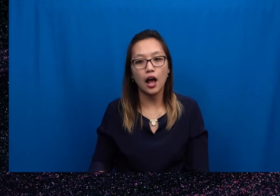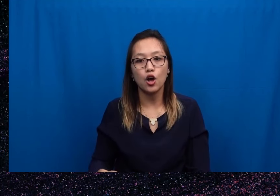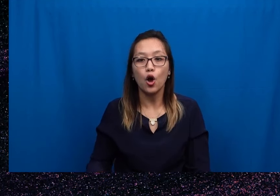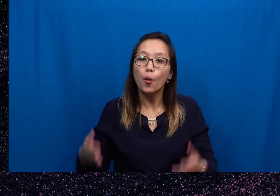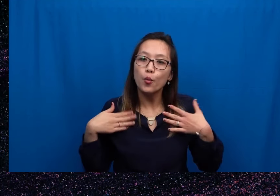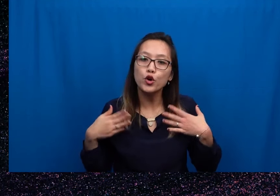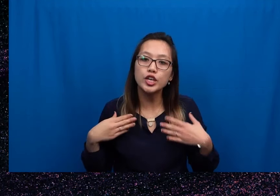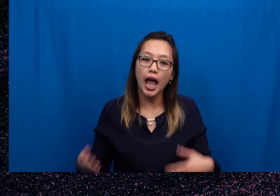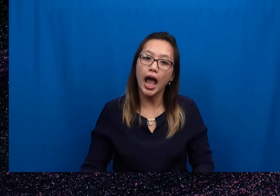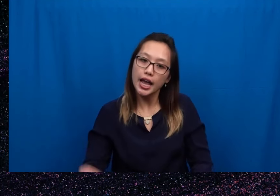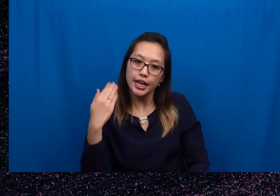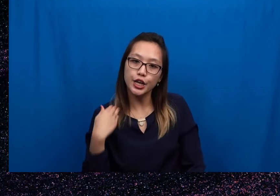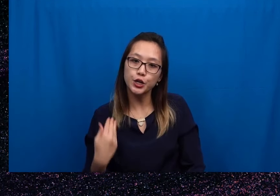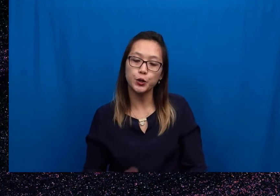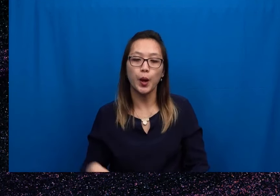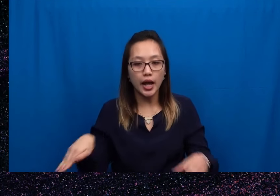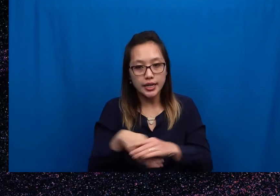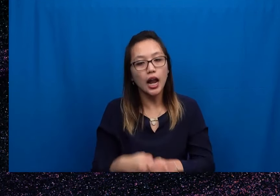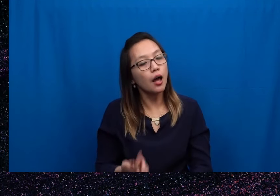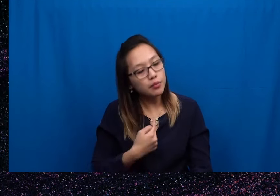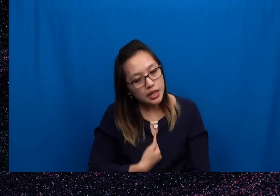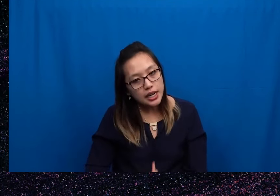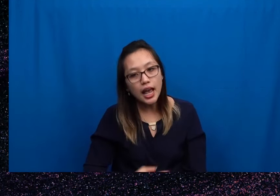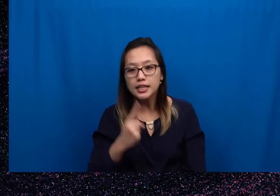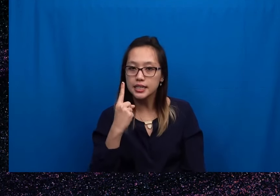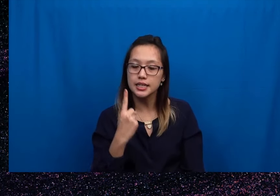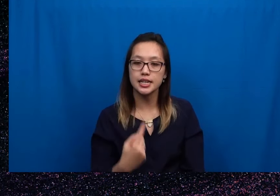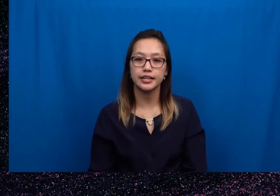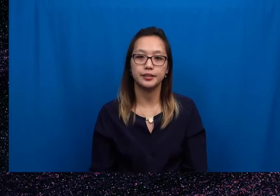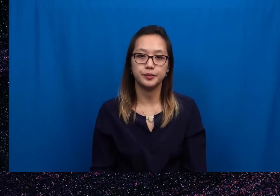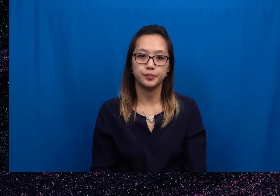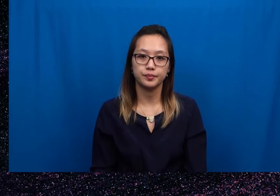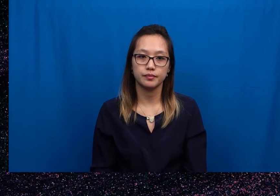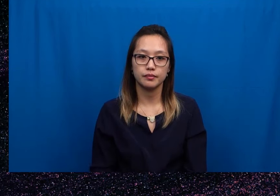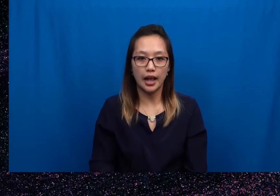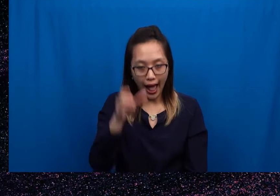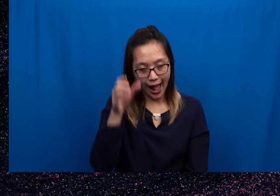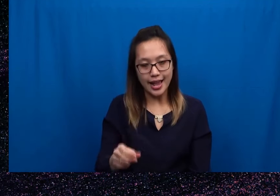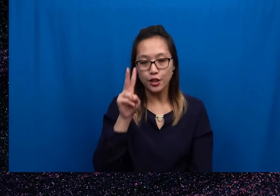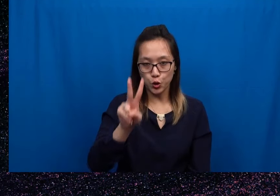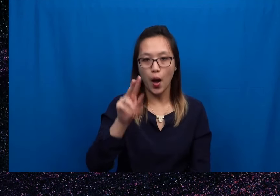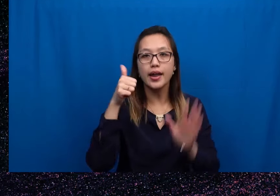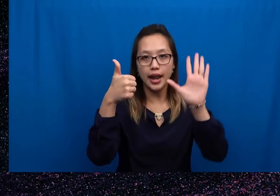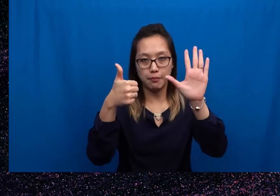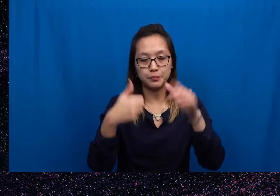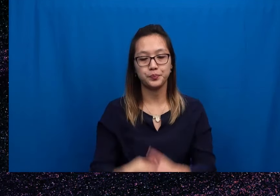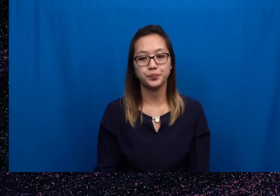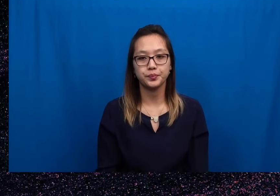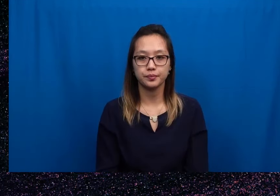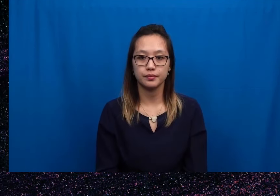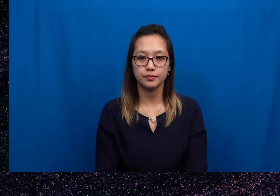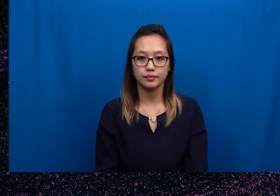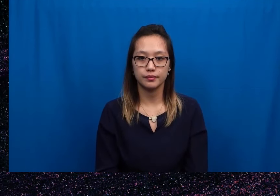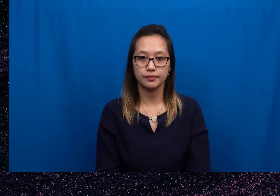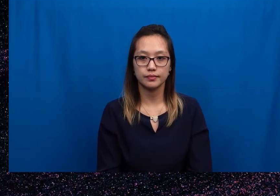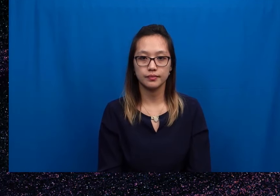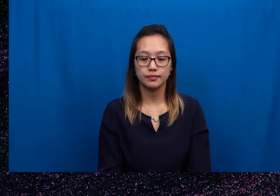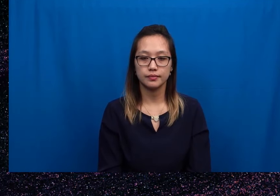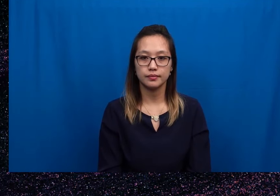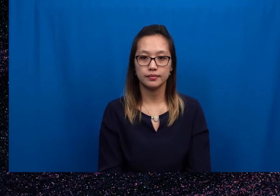Haleluya. Itulah kuasa kebangkitan. Kalau kita mau lepas dari kuasa maut, hanya kuasa itu